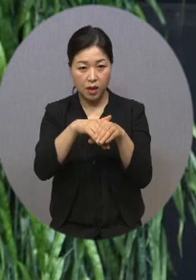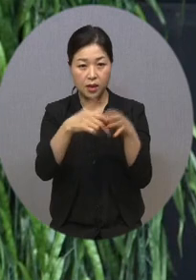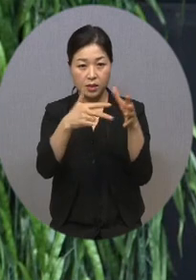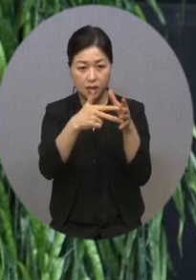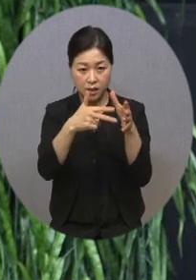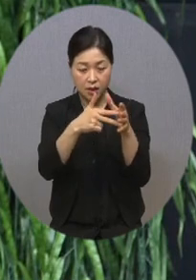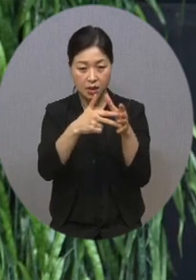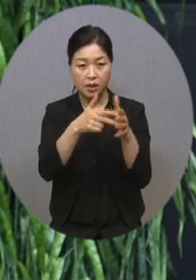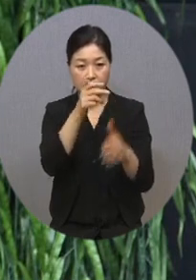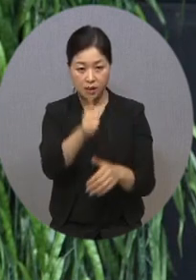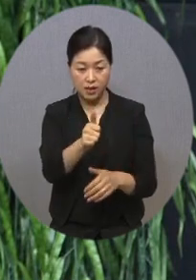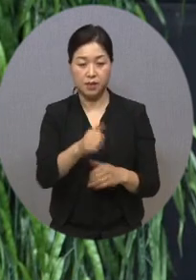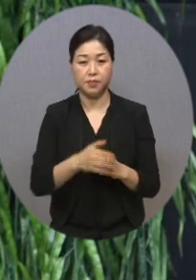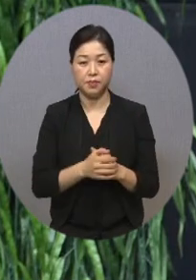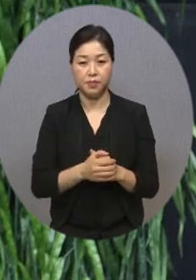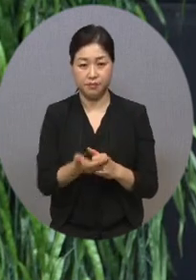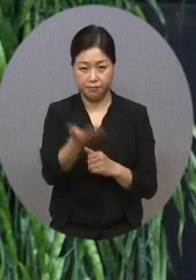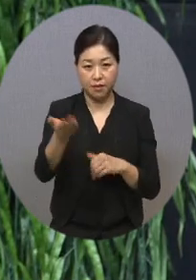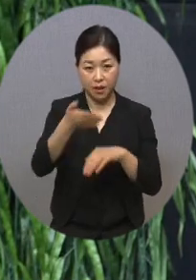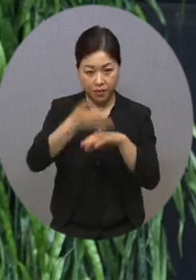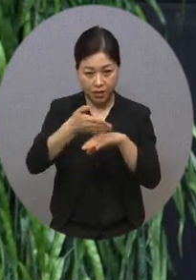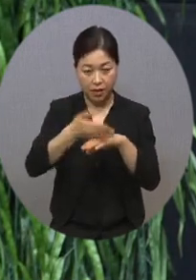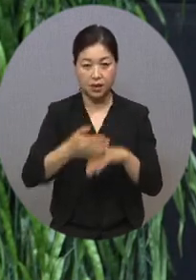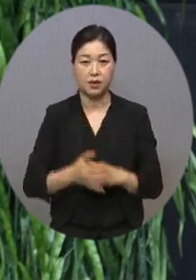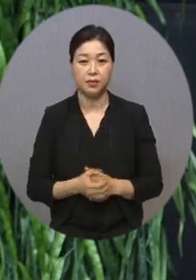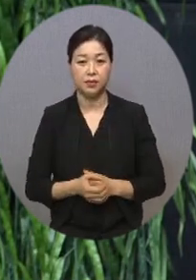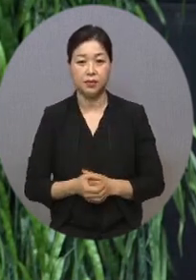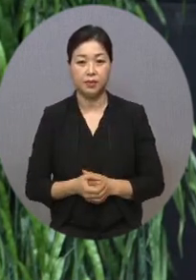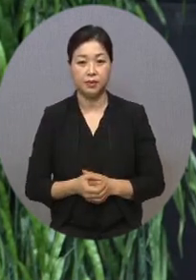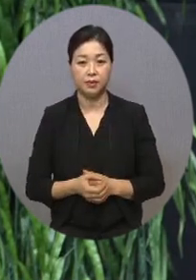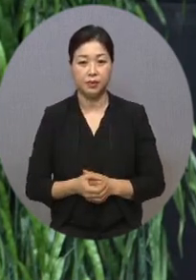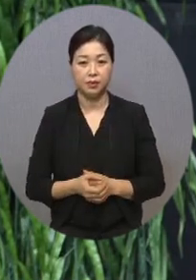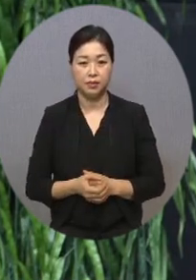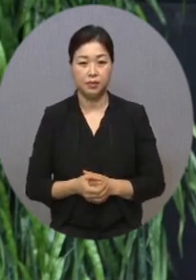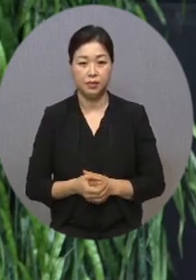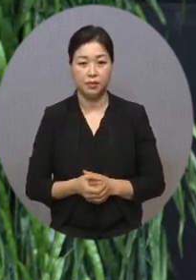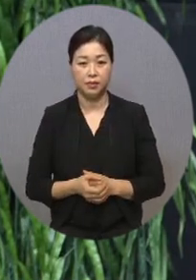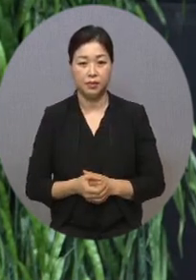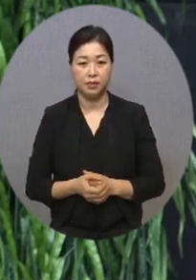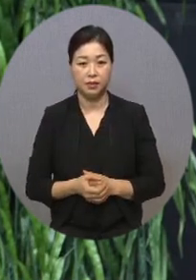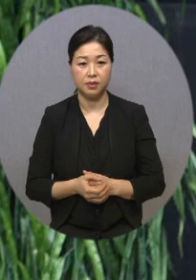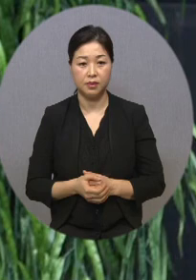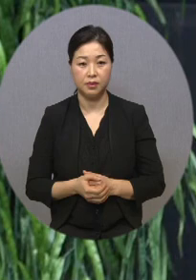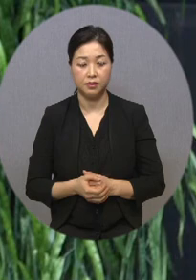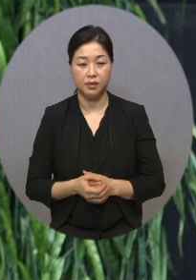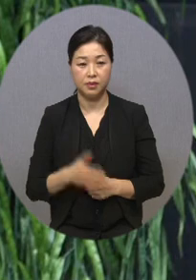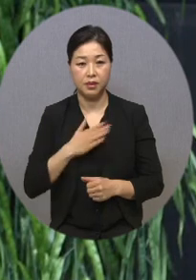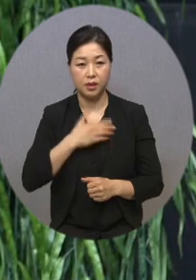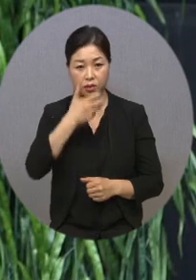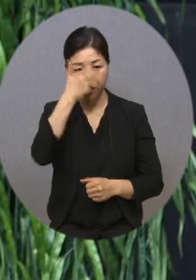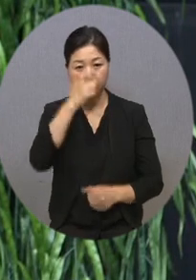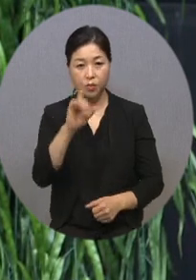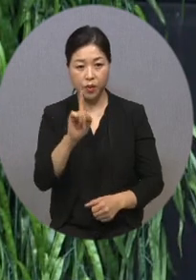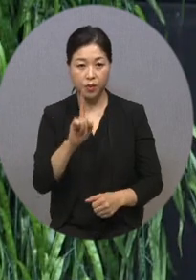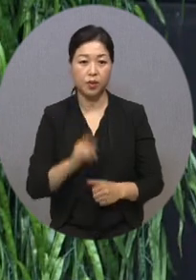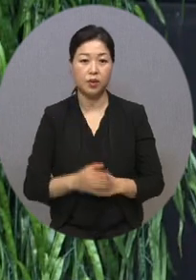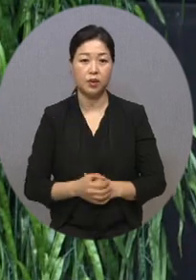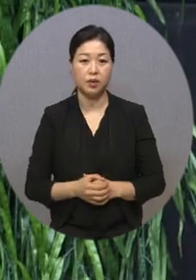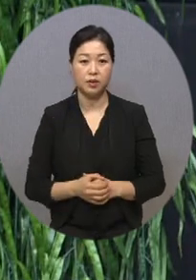전통문화재단 이사장님 감사합니다. 제 꿈은